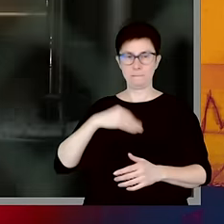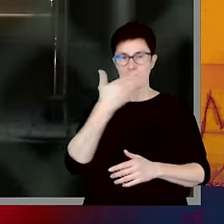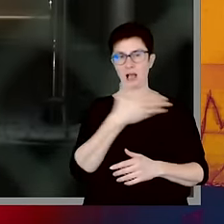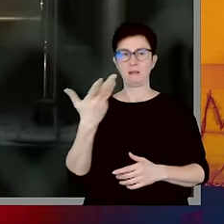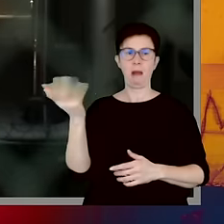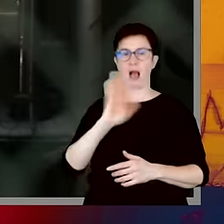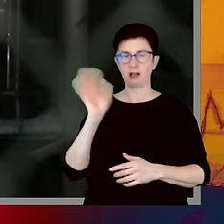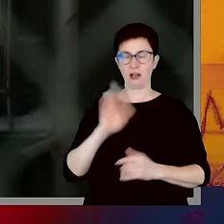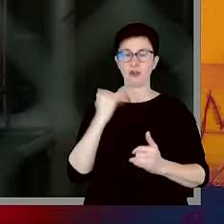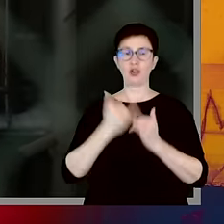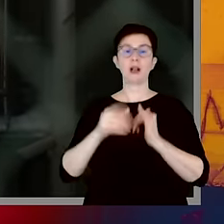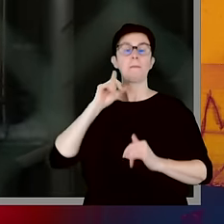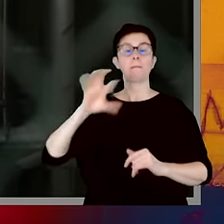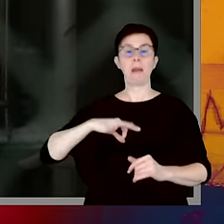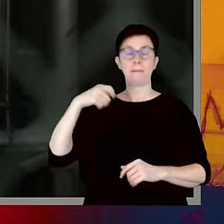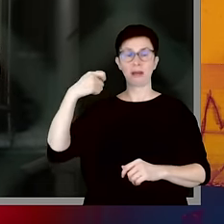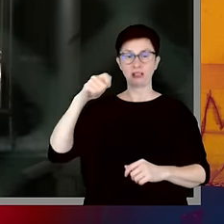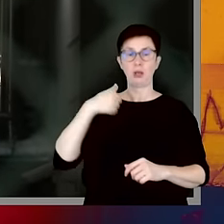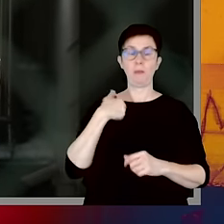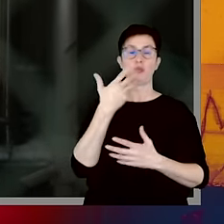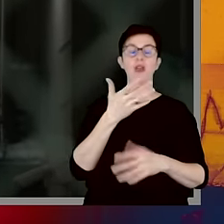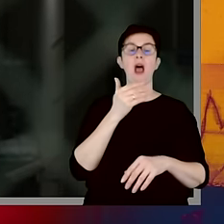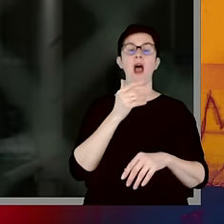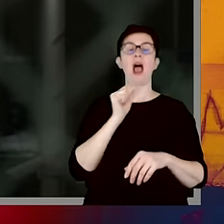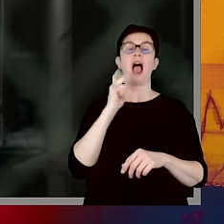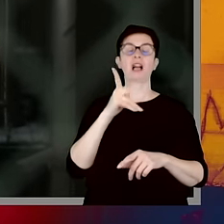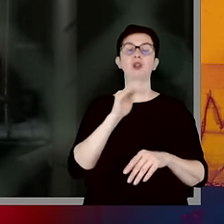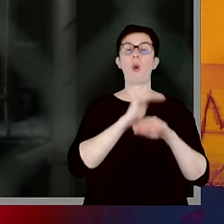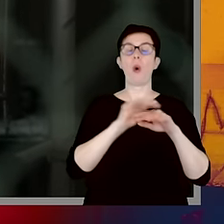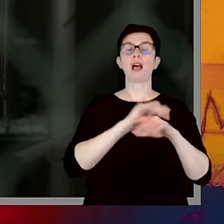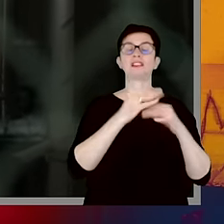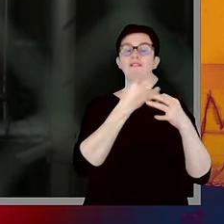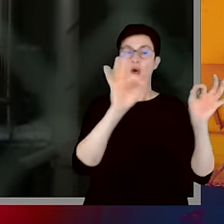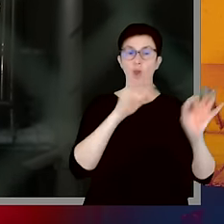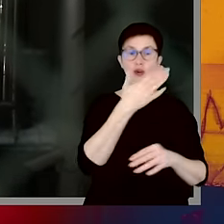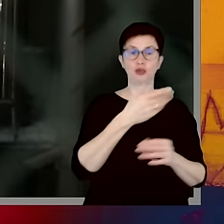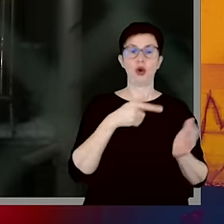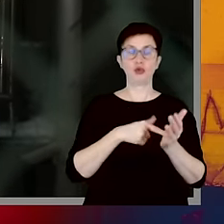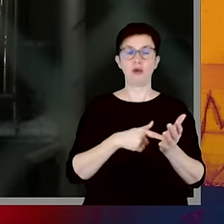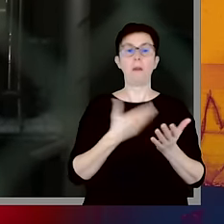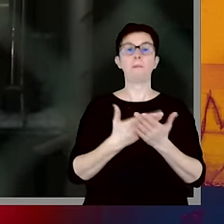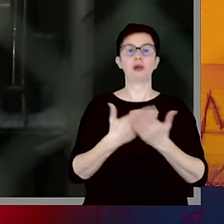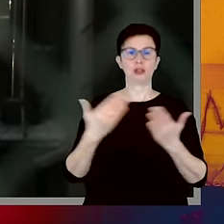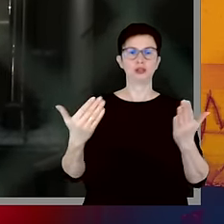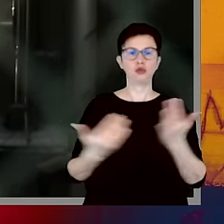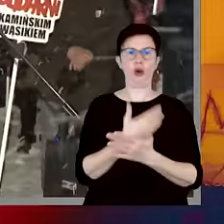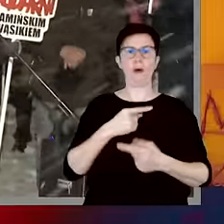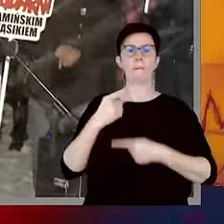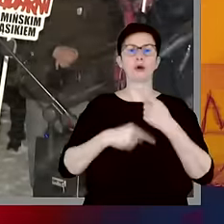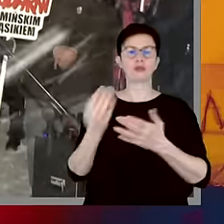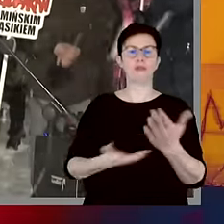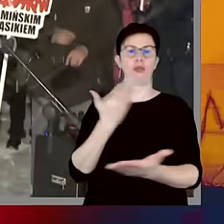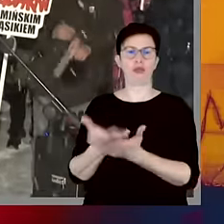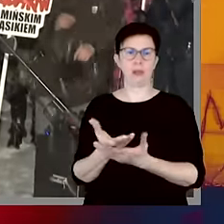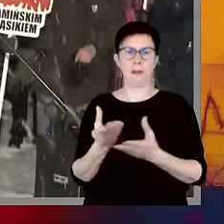jeżeli pan prezydent ułaskawił i uważa, że to jest skuteczne ułaskawienie, to po co wszczął kolejną procedurę ułaskawieniową? Po to, widocznie, że są